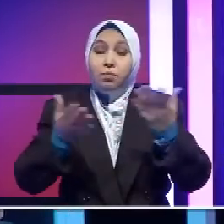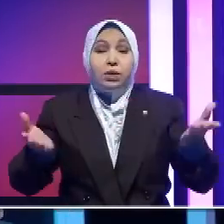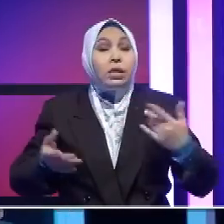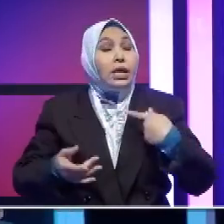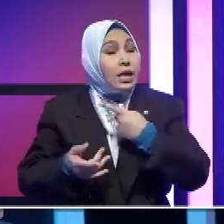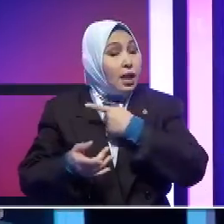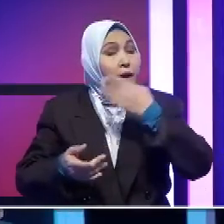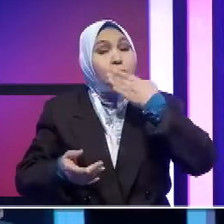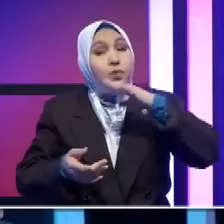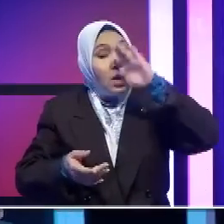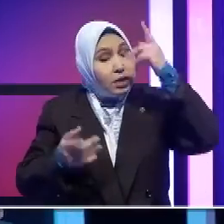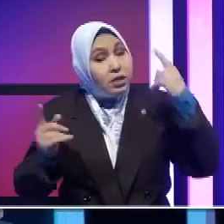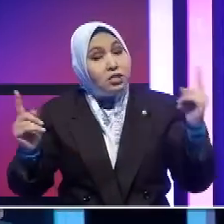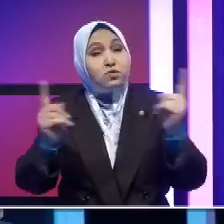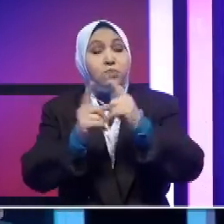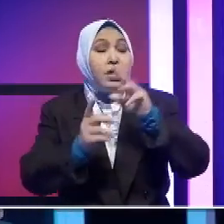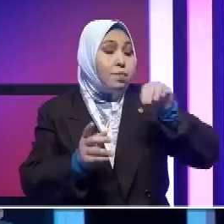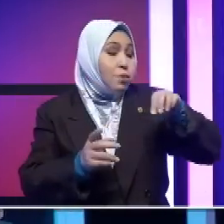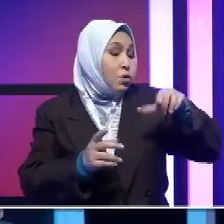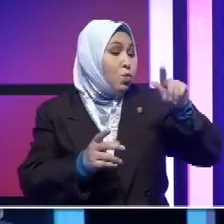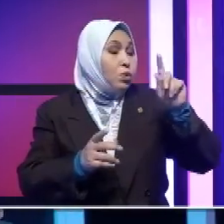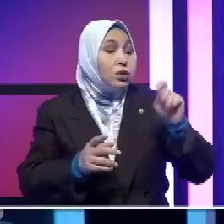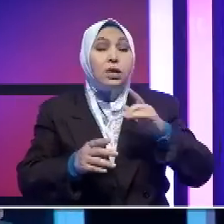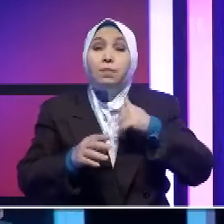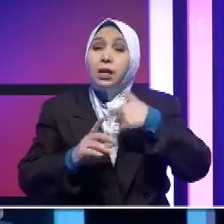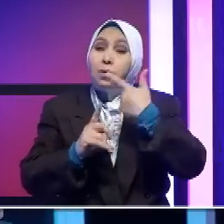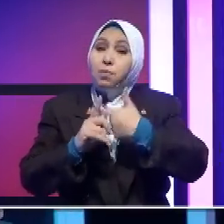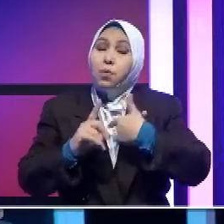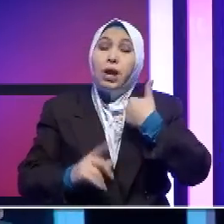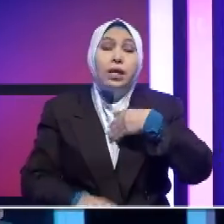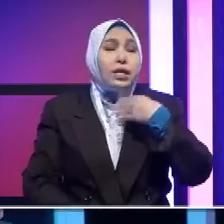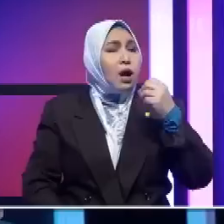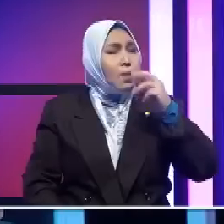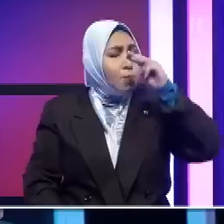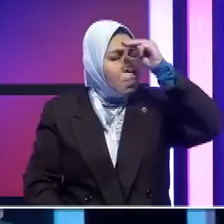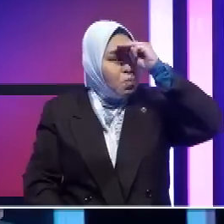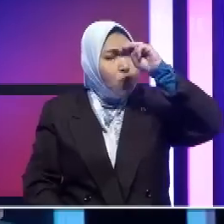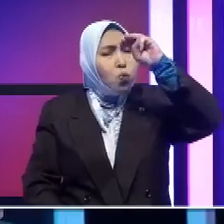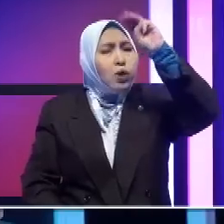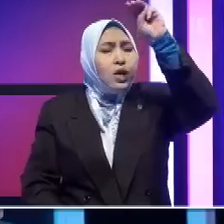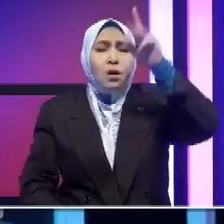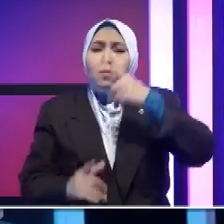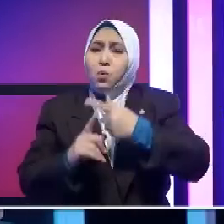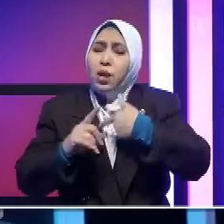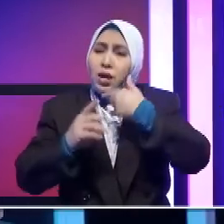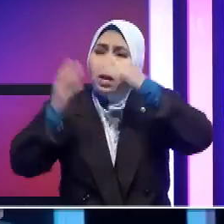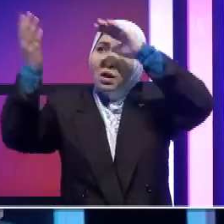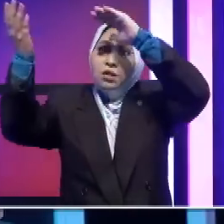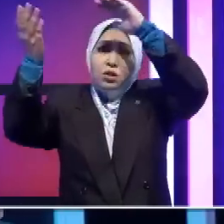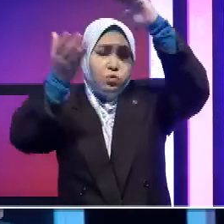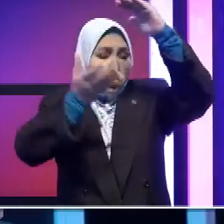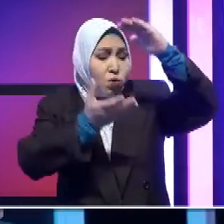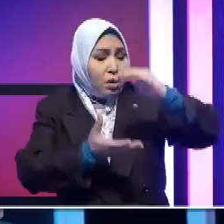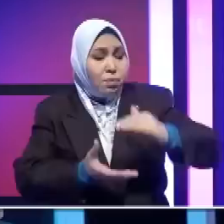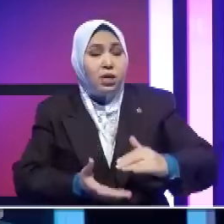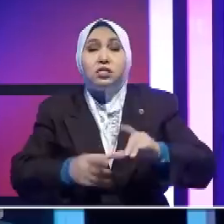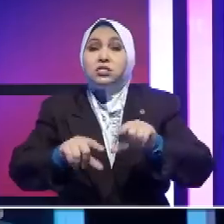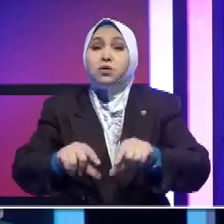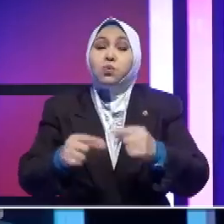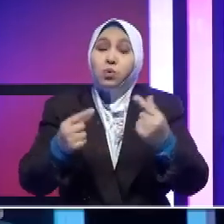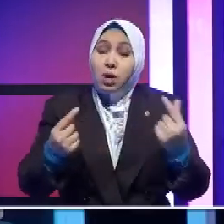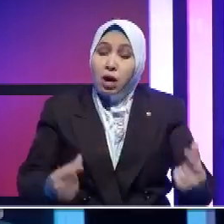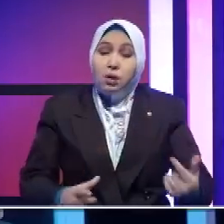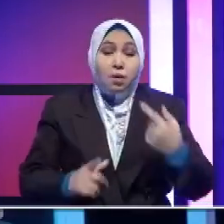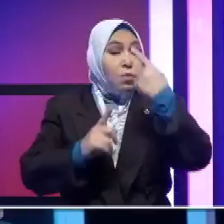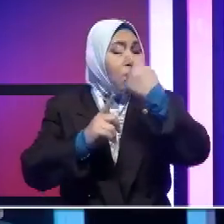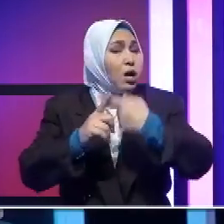lagi dalam My Quran Time, dan juga kita berada pada bulan yang mulia, bulan yang diturunkan padanya Al-Quran, bulan